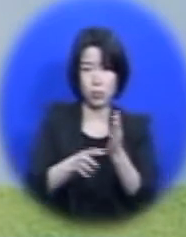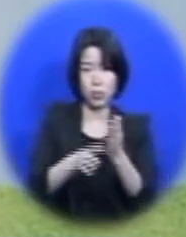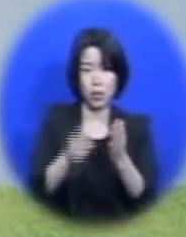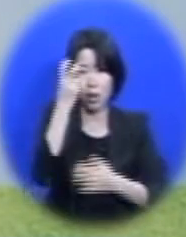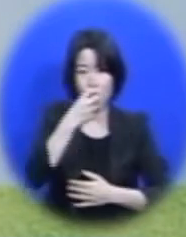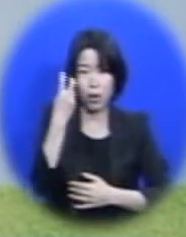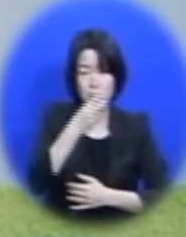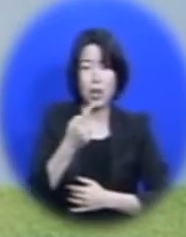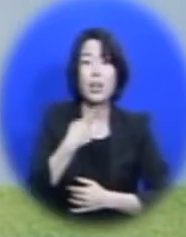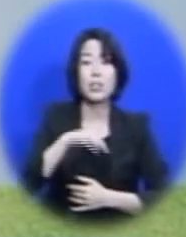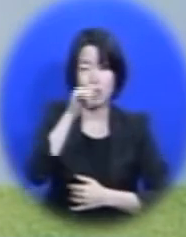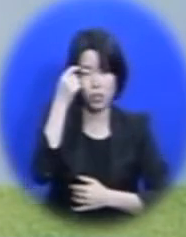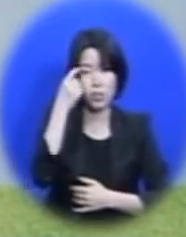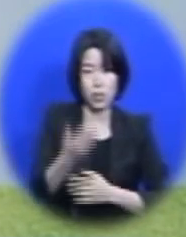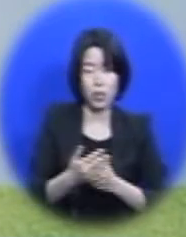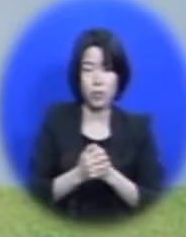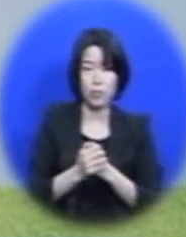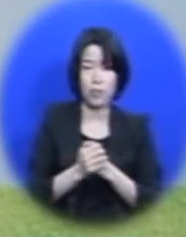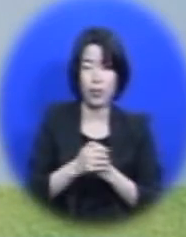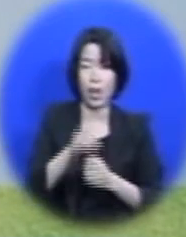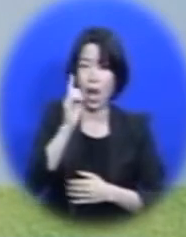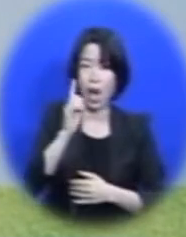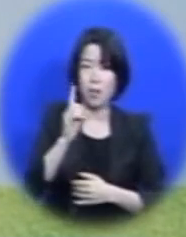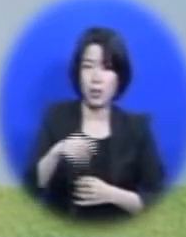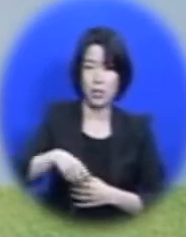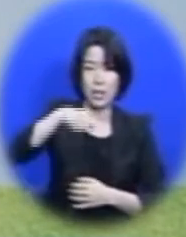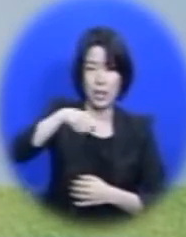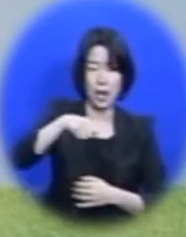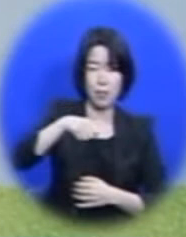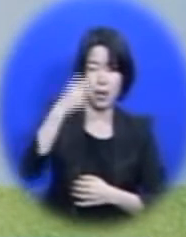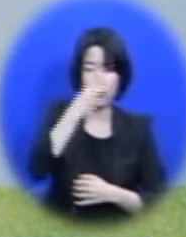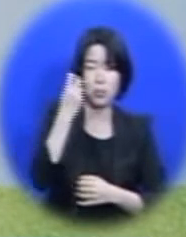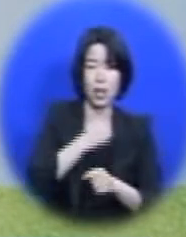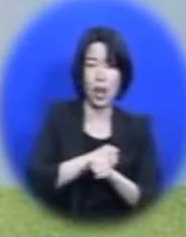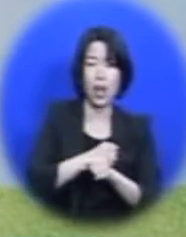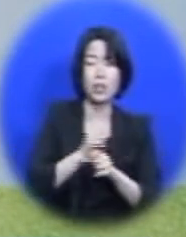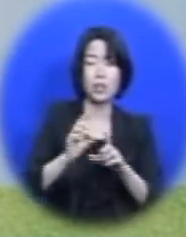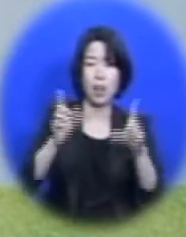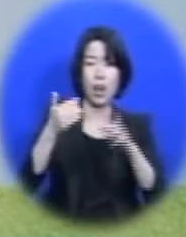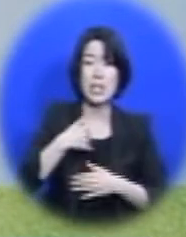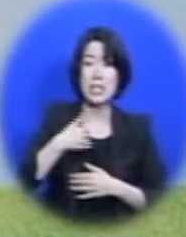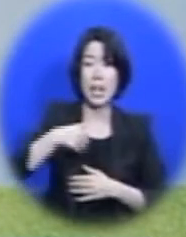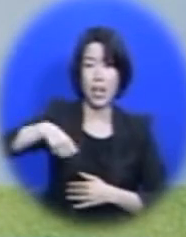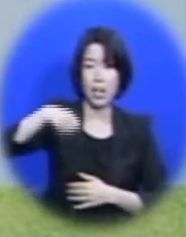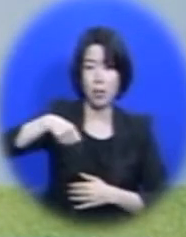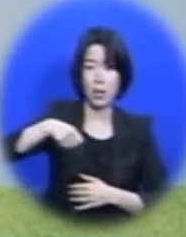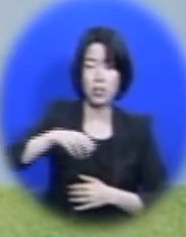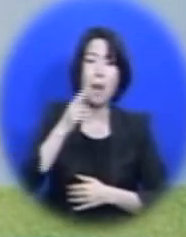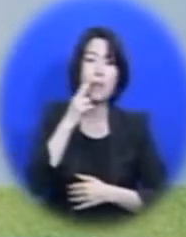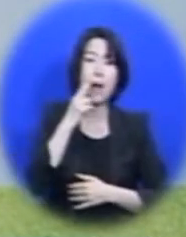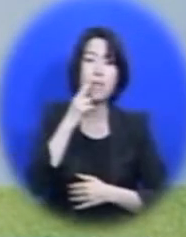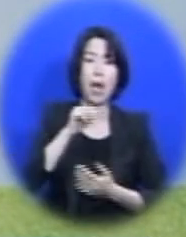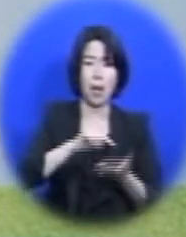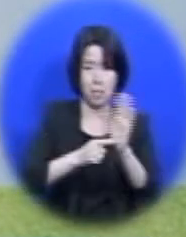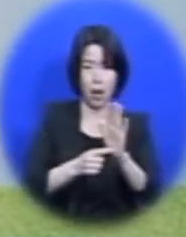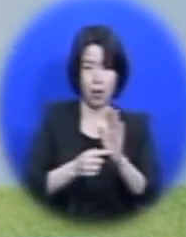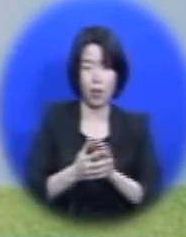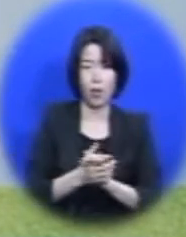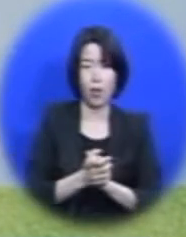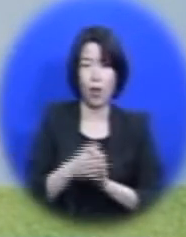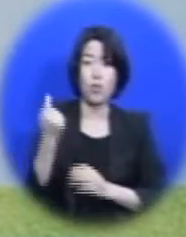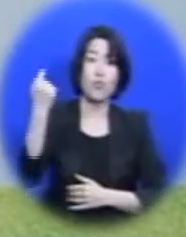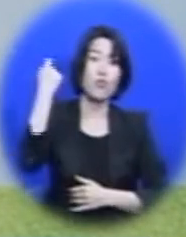적 있잖아요. 한 번은 가방 검사하는 날 제 가방에서 담배가 나온 거예요. 담배가